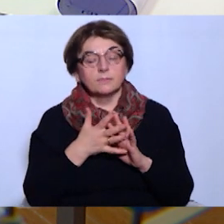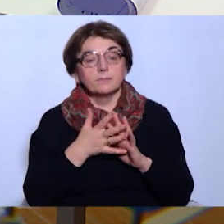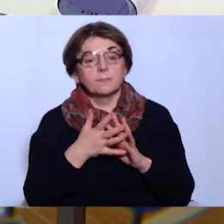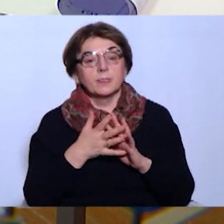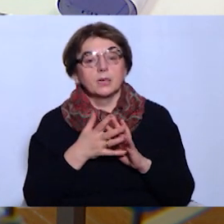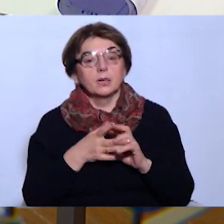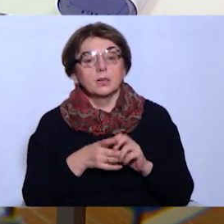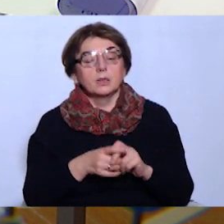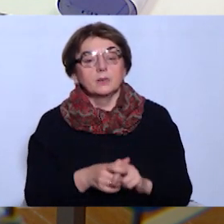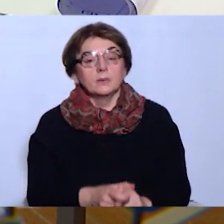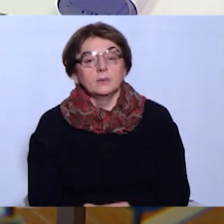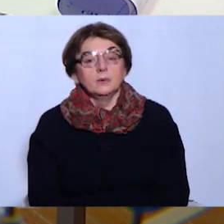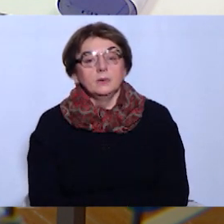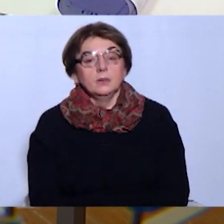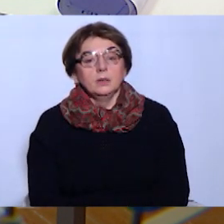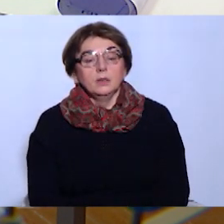აღიხსენი.